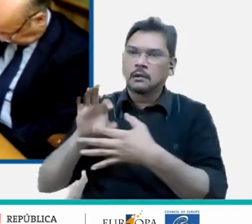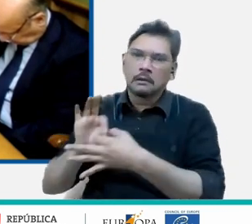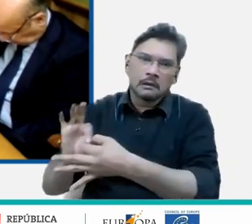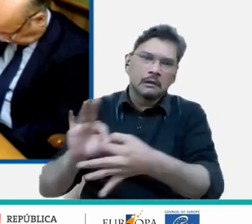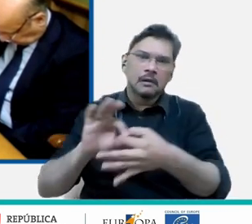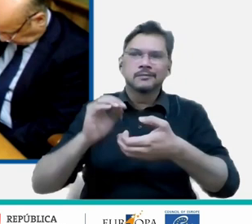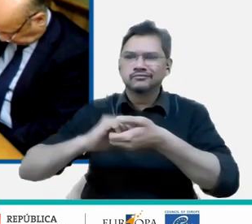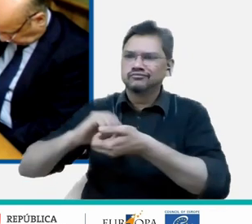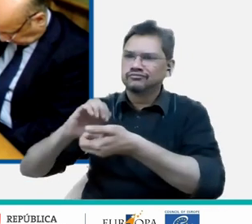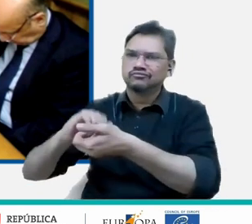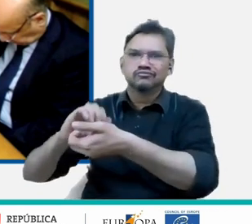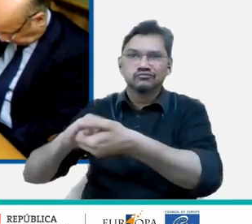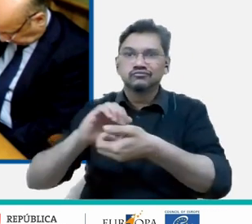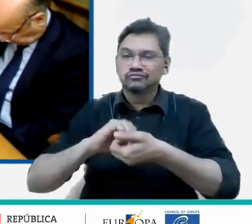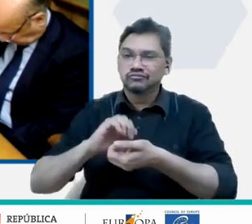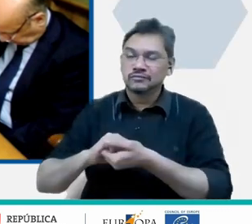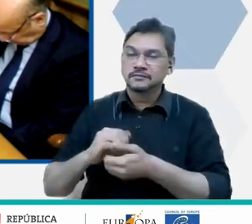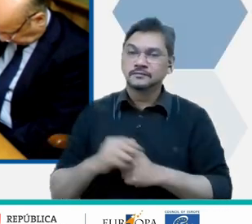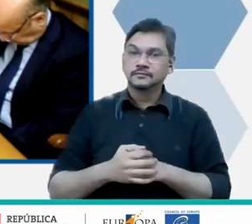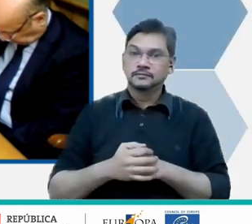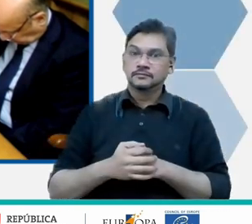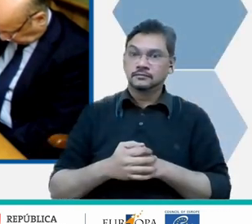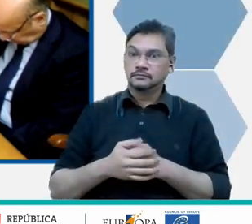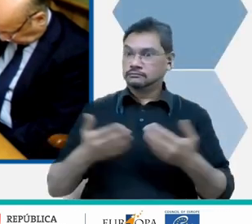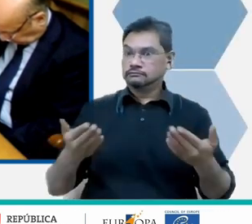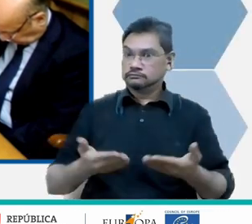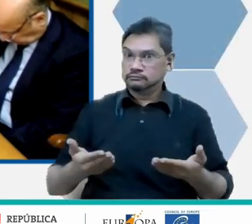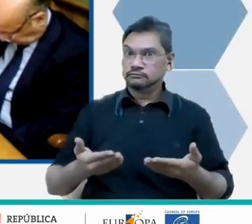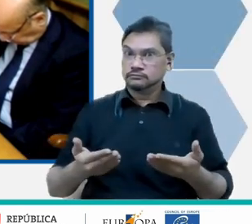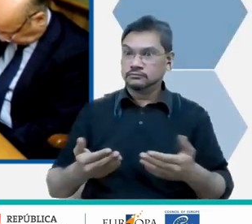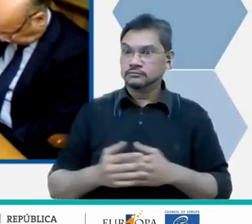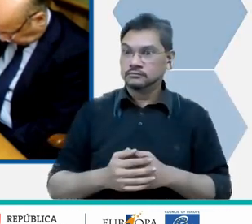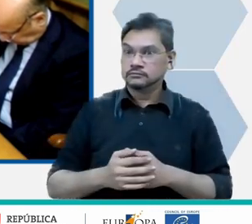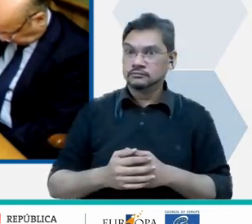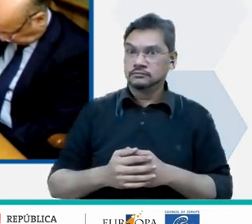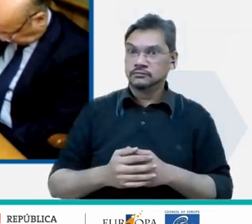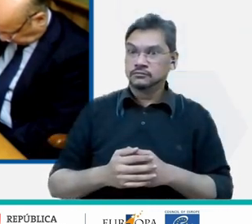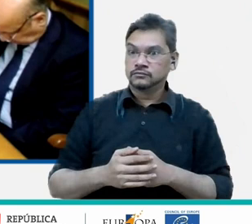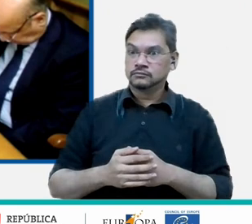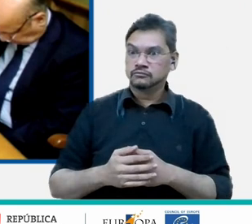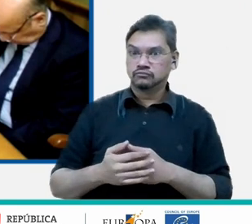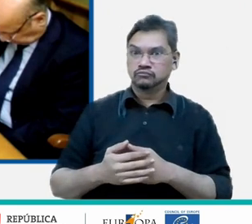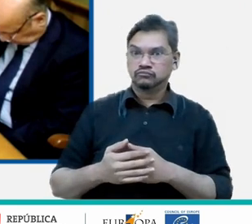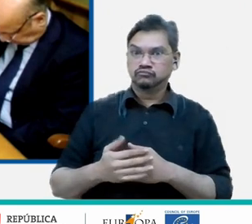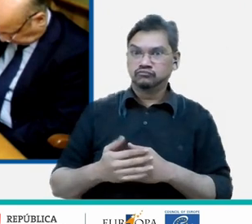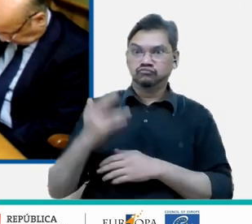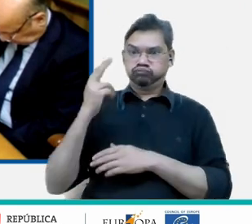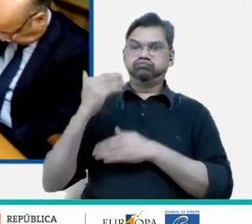к бедствиям с целью разработки проекта стратегии и плана действия по